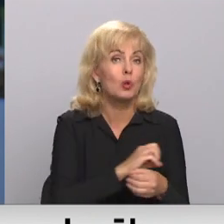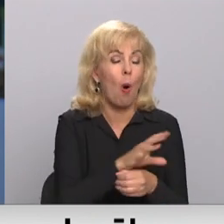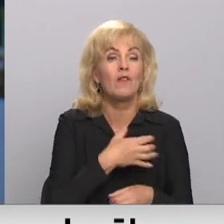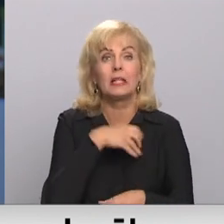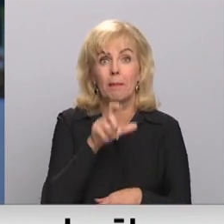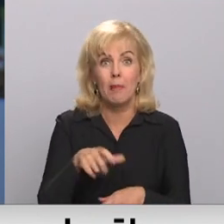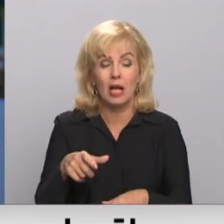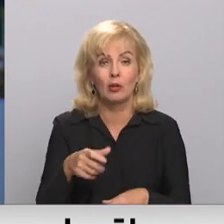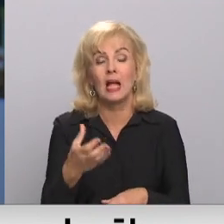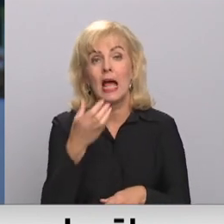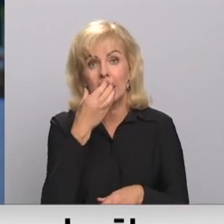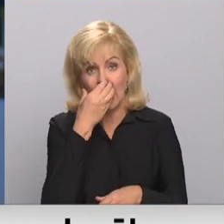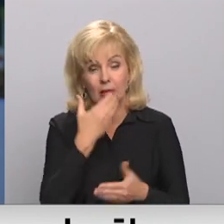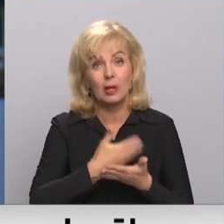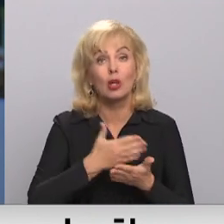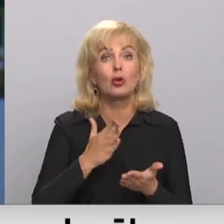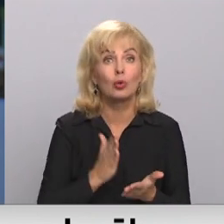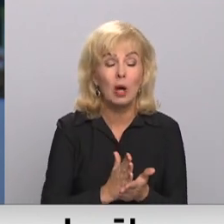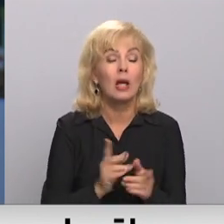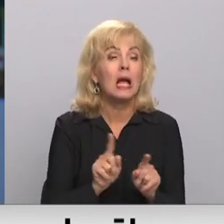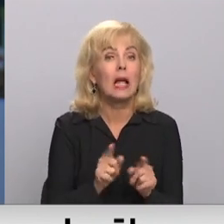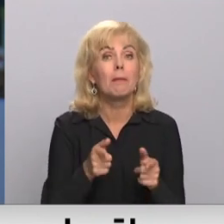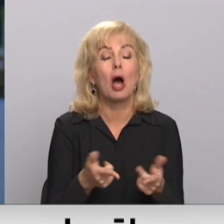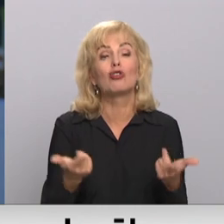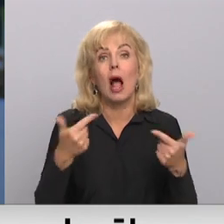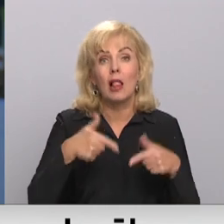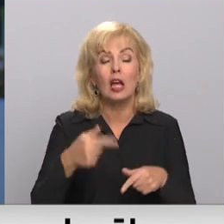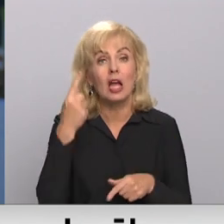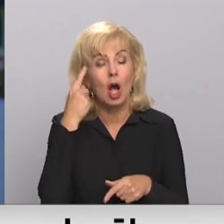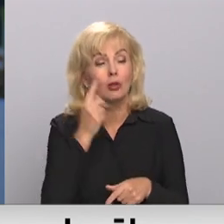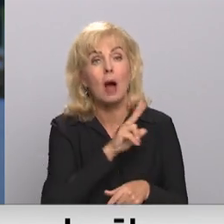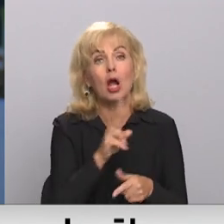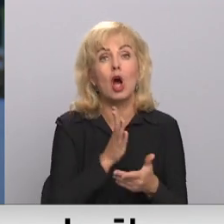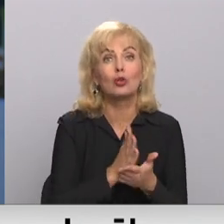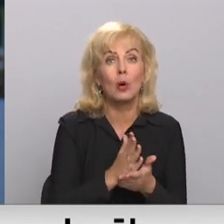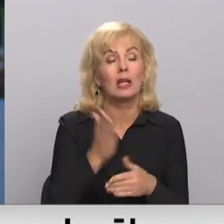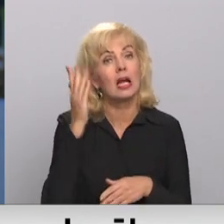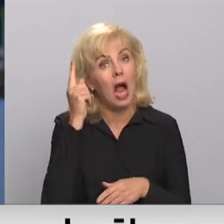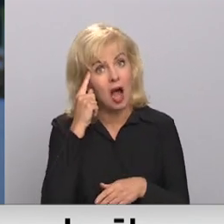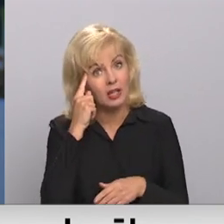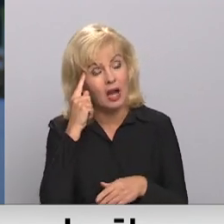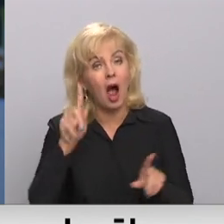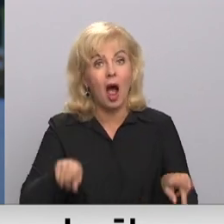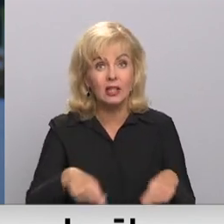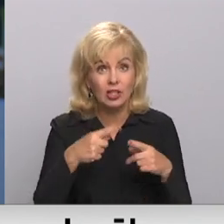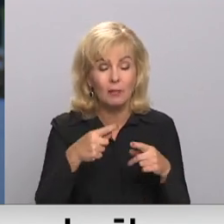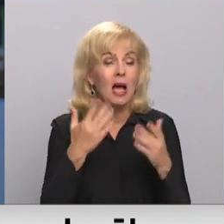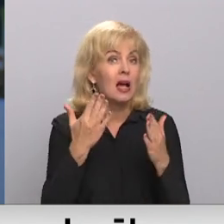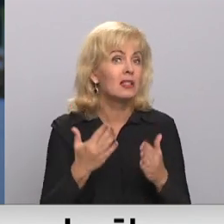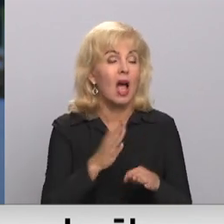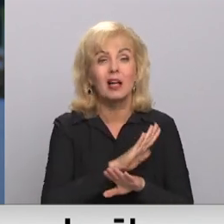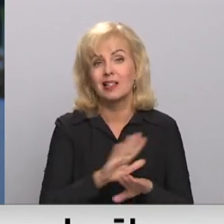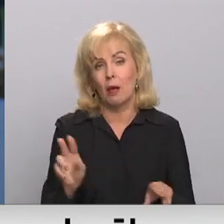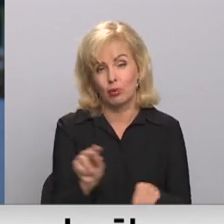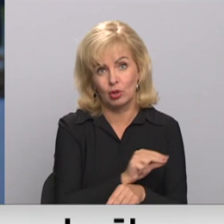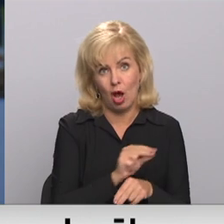ir reanimācijās un nodaļās. Bet tāpat laikā mums jādomā arī par to, kas notiek mūsu garīgajā attīstībā, un tās sekas gan vairs nebūs